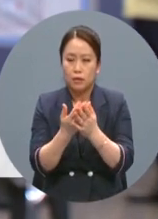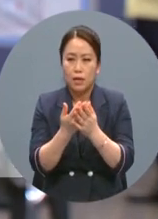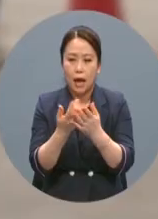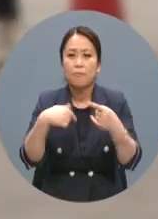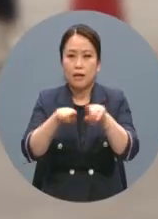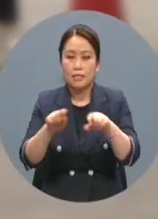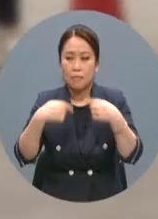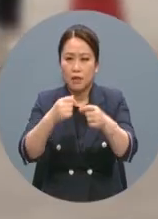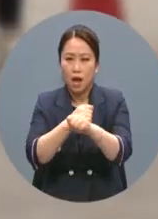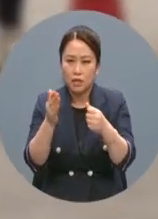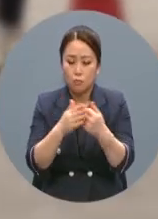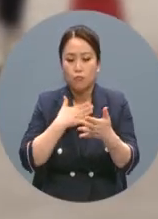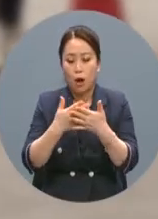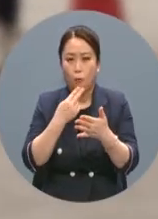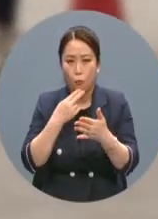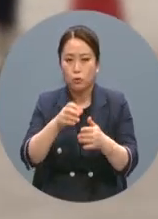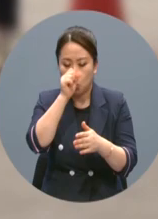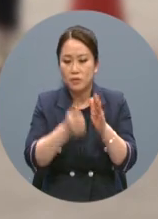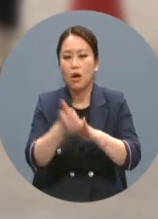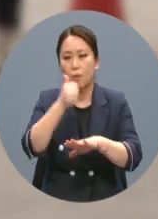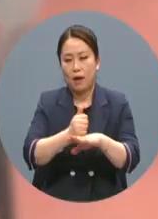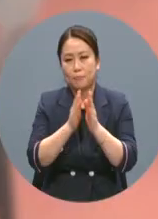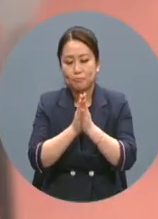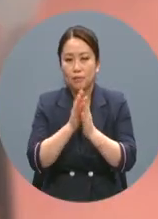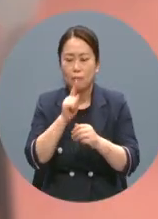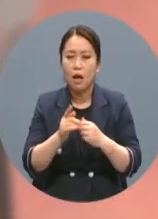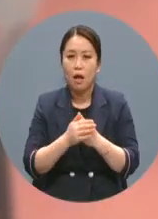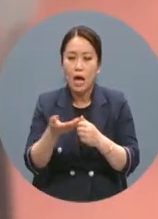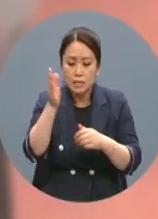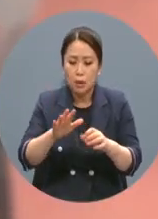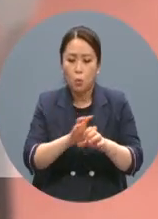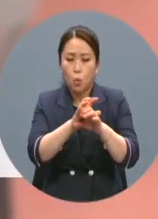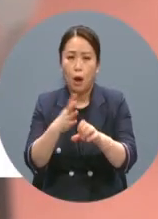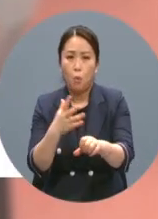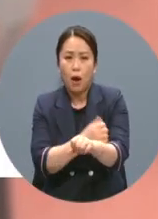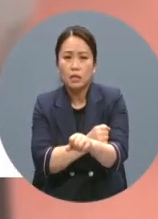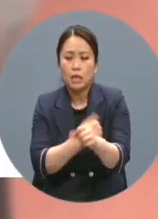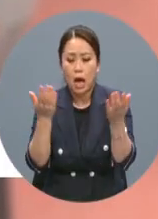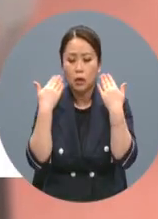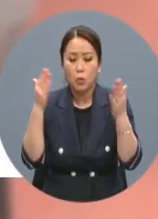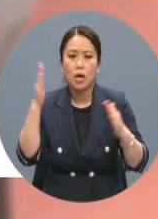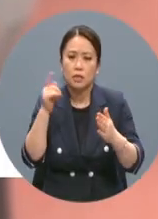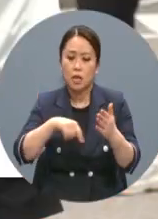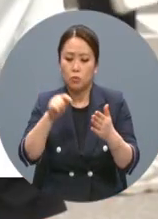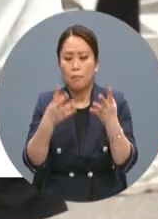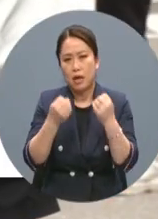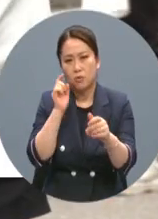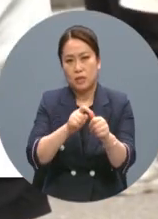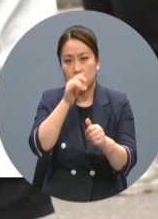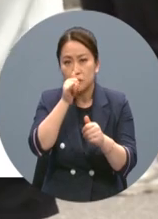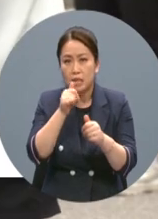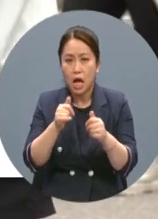바람입니다. 하지만 부산의 코로나19 확산세는 학교 현장에서도 거셉니다. 최근 일주일간